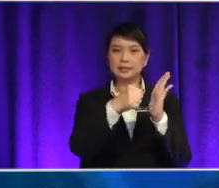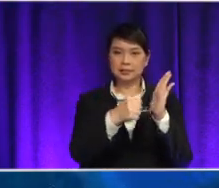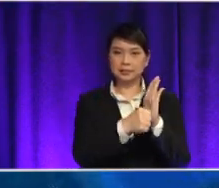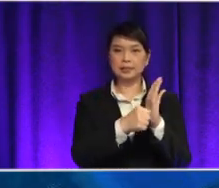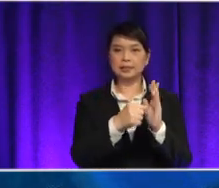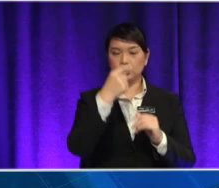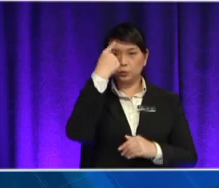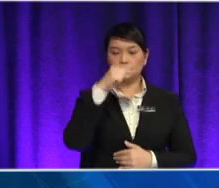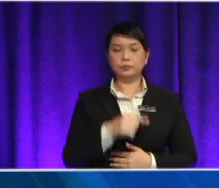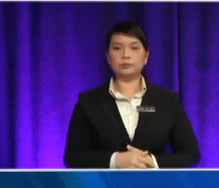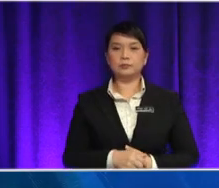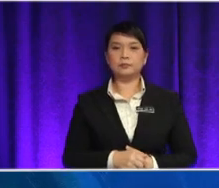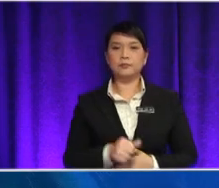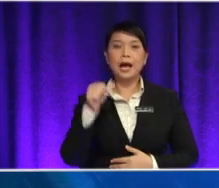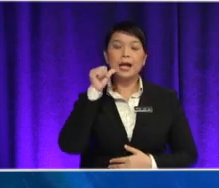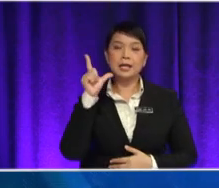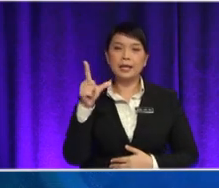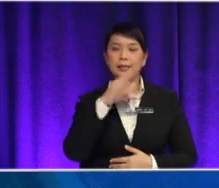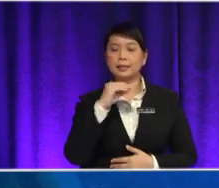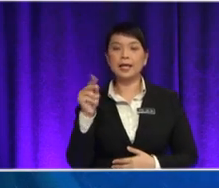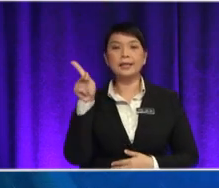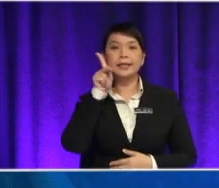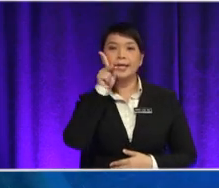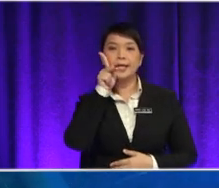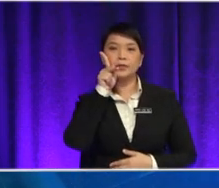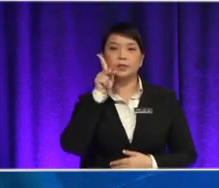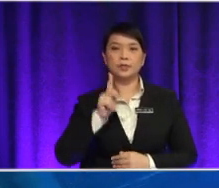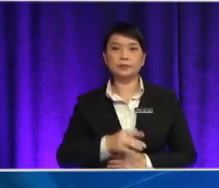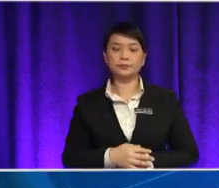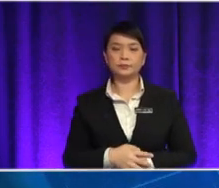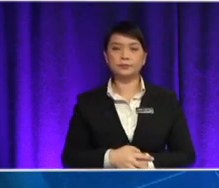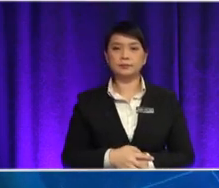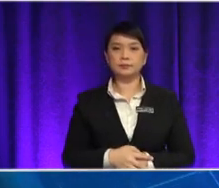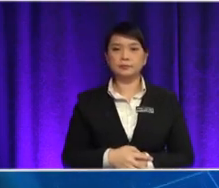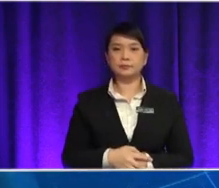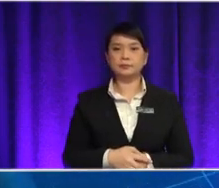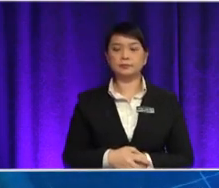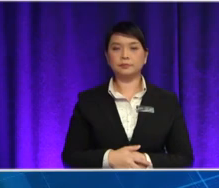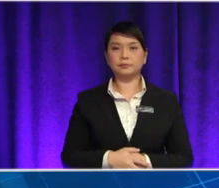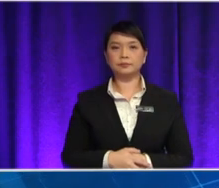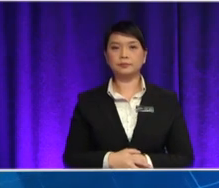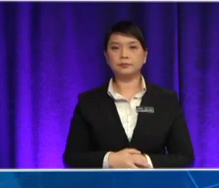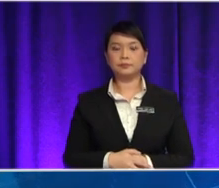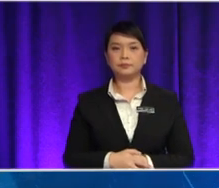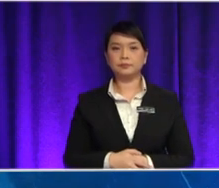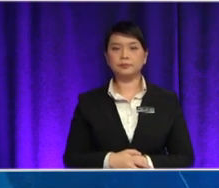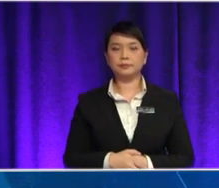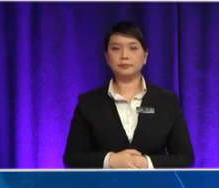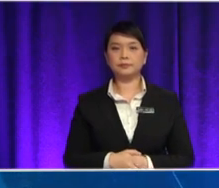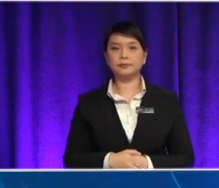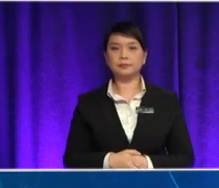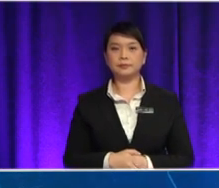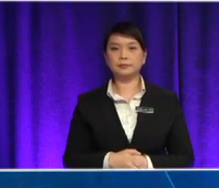juga Karisha. Baiklah. Nampaknya Alia bagaimana cikgu? Okey, so saya rasa Tanjing pun dah